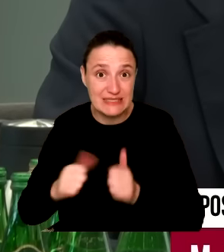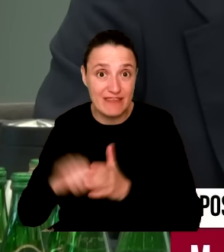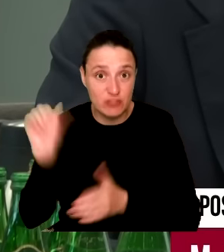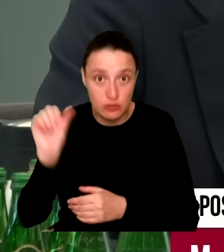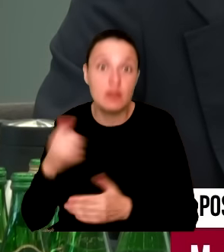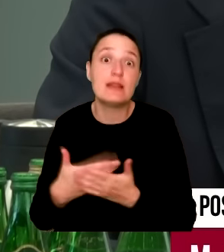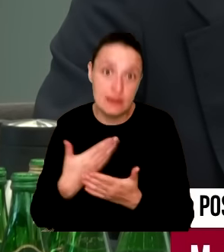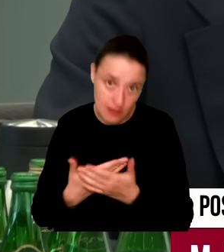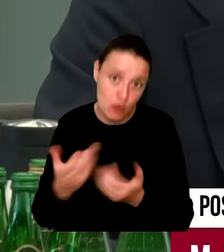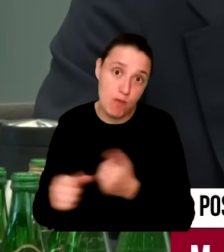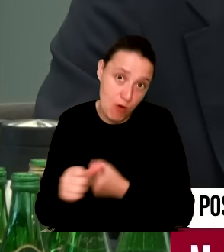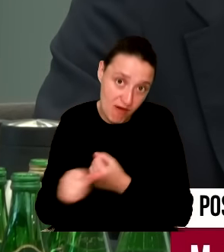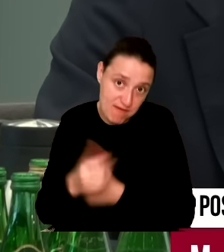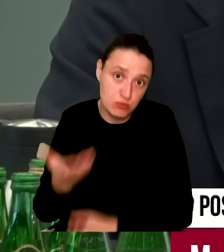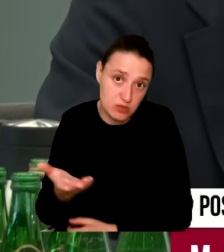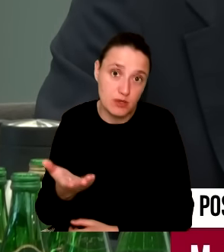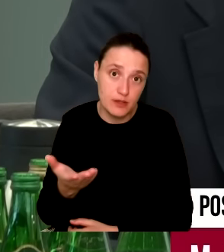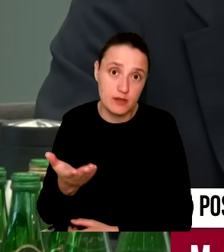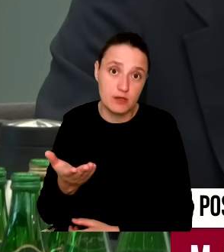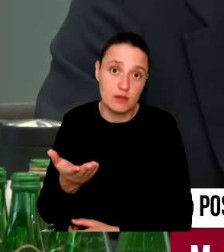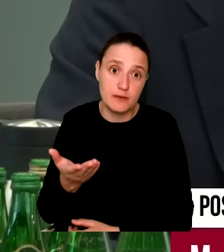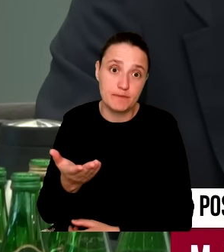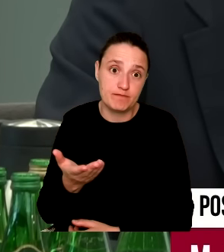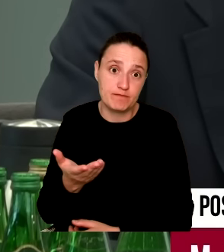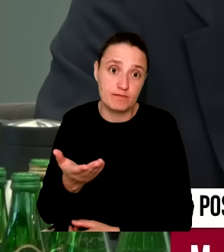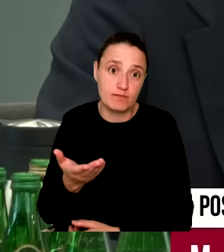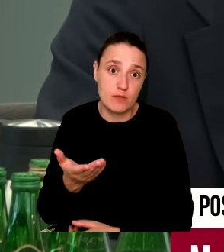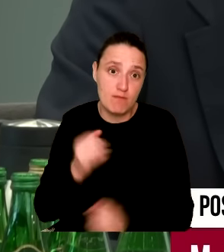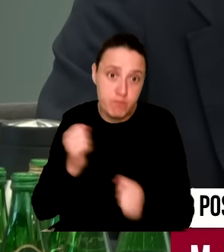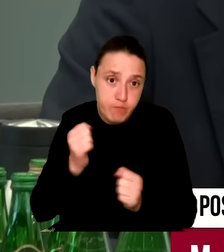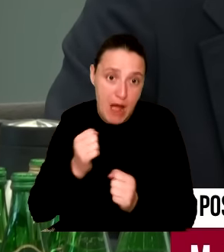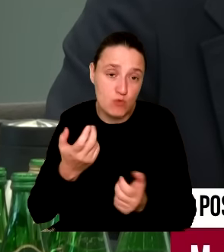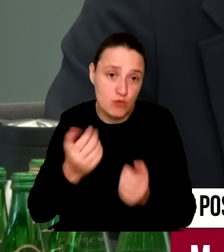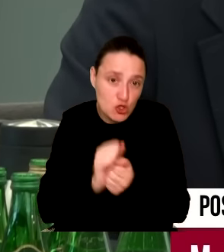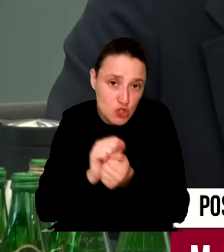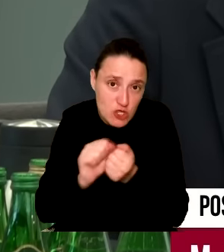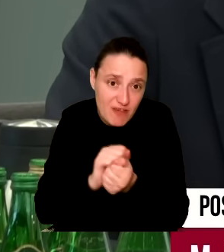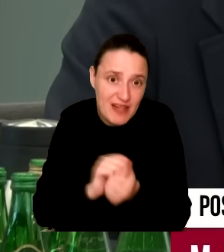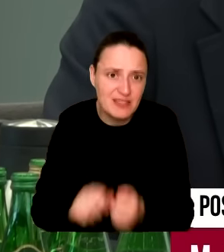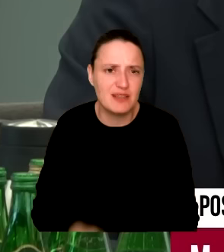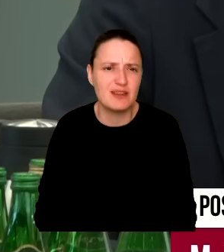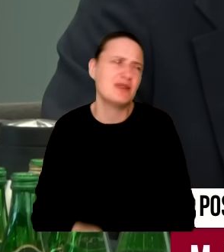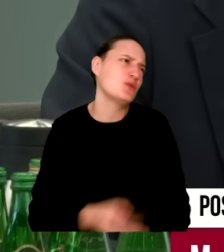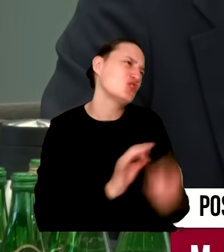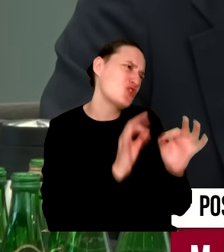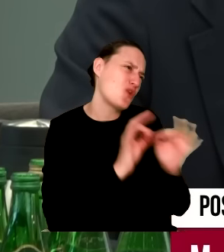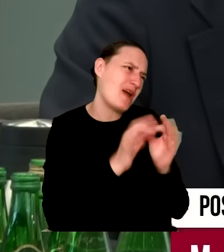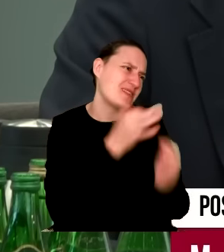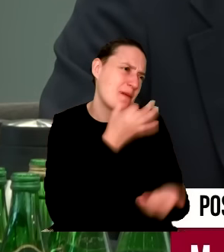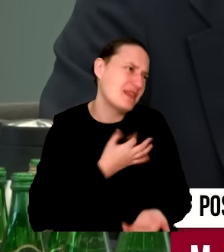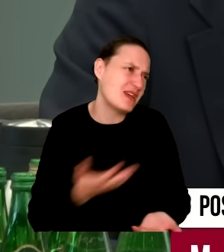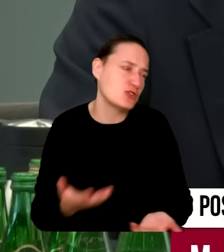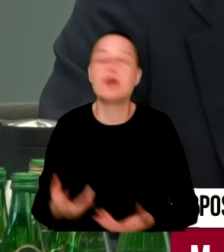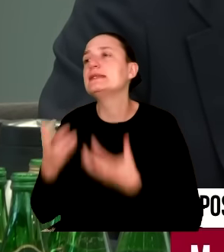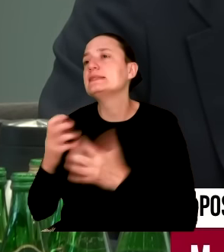nadal tego że pan po prostu się obawiał tych odszkodowań No że Czy mógłby pan precyzyjnie zadać pytanie Chciałem się dowiedzieć o